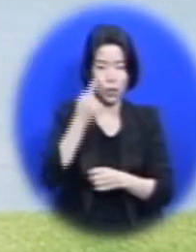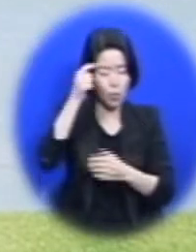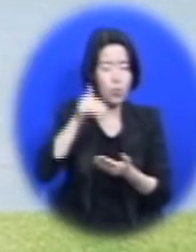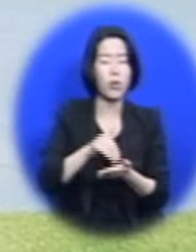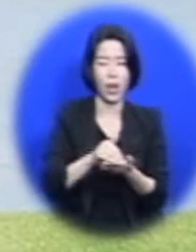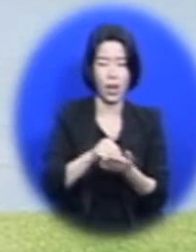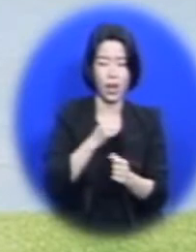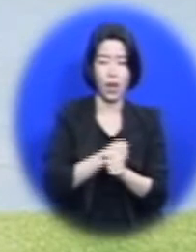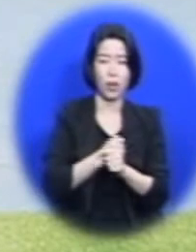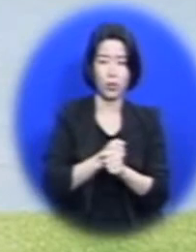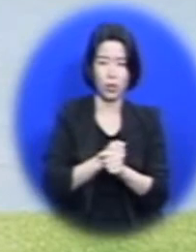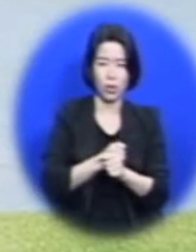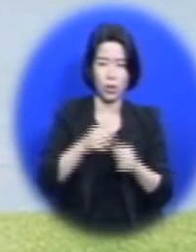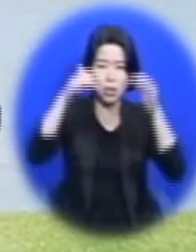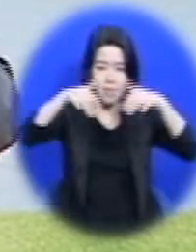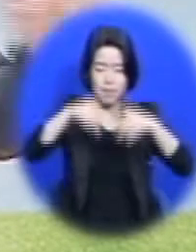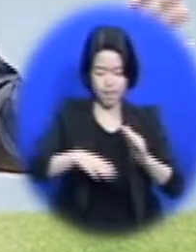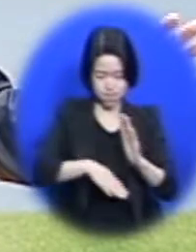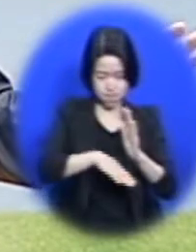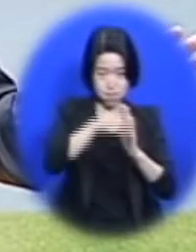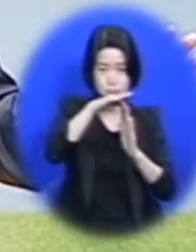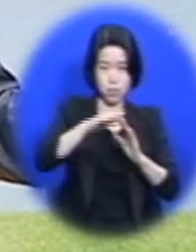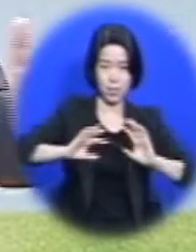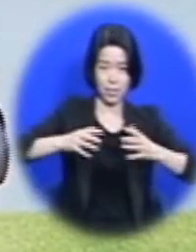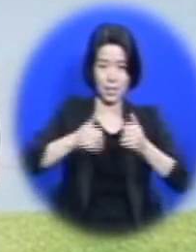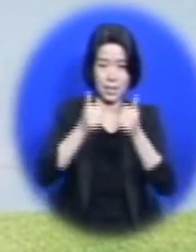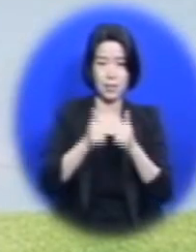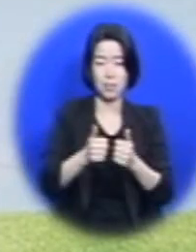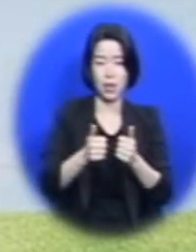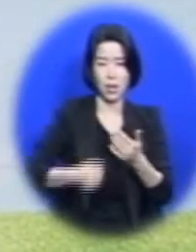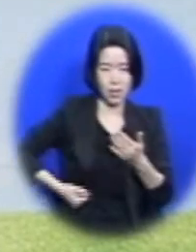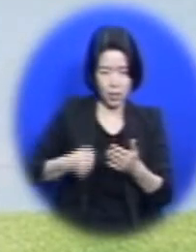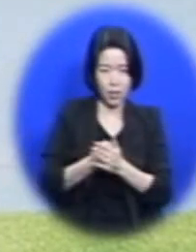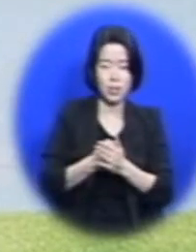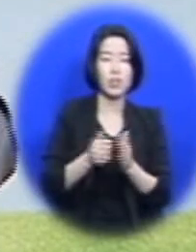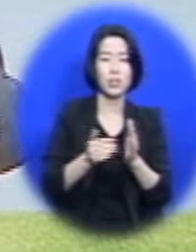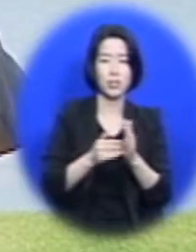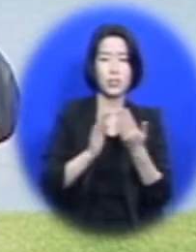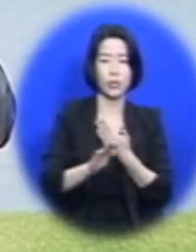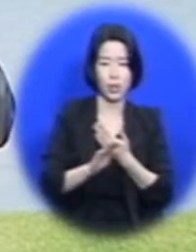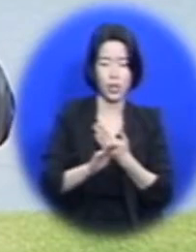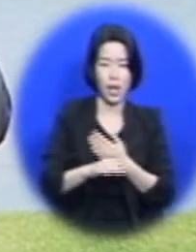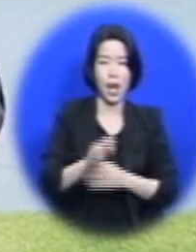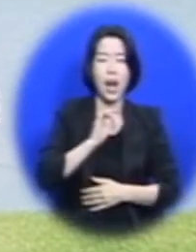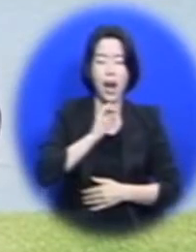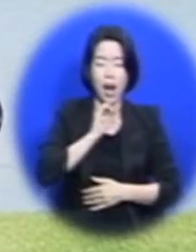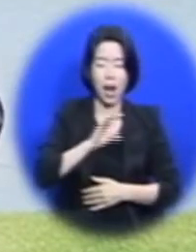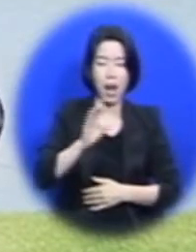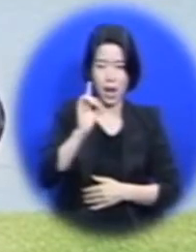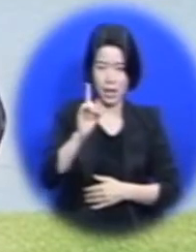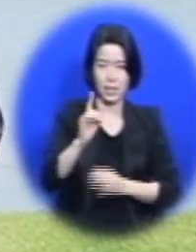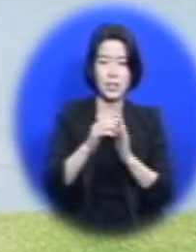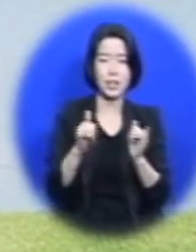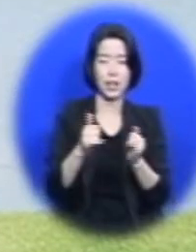후회하시고, 그리고 홍수로 세상을 심판하려고 작정하셨는데, 그러나 한 사람,